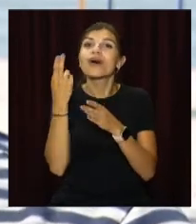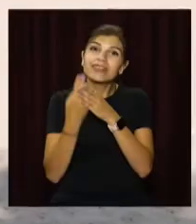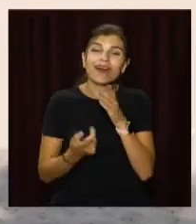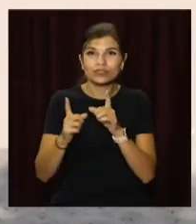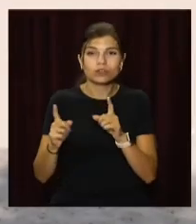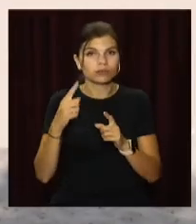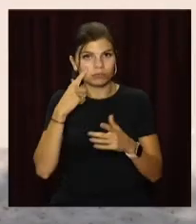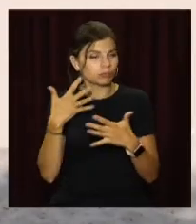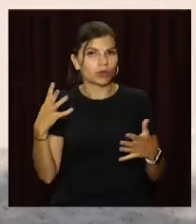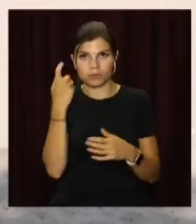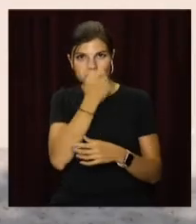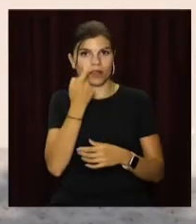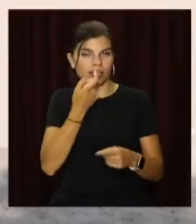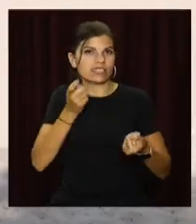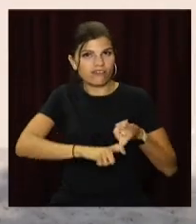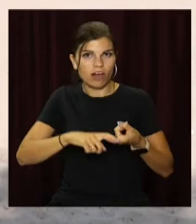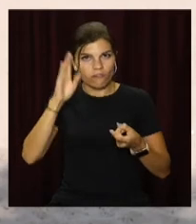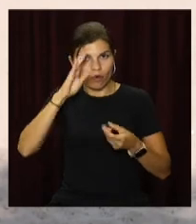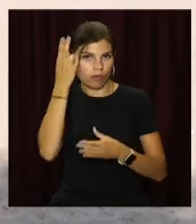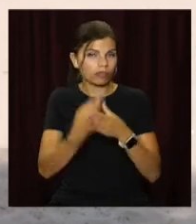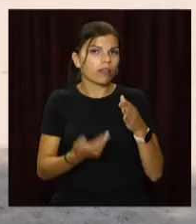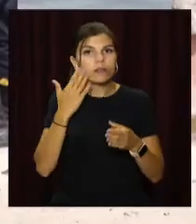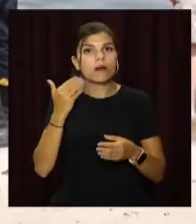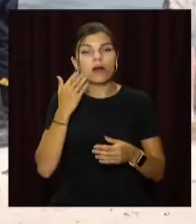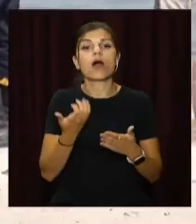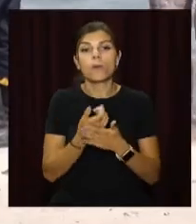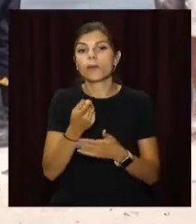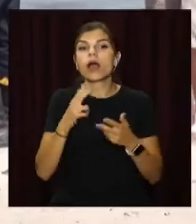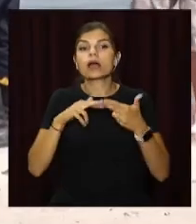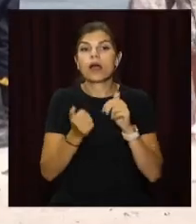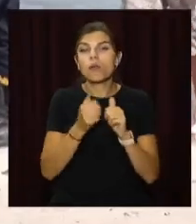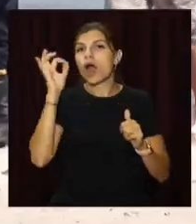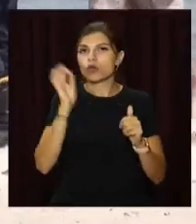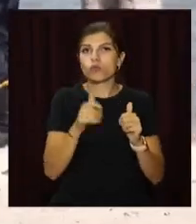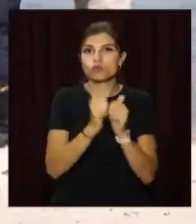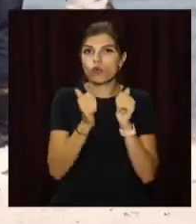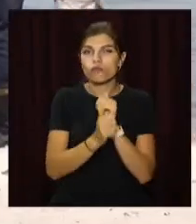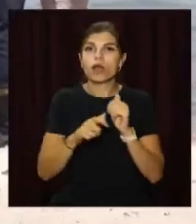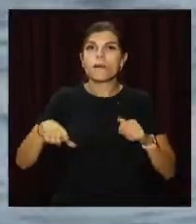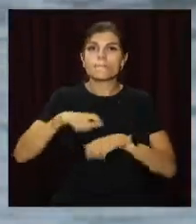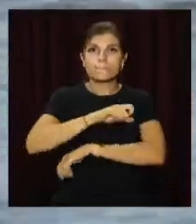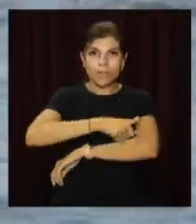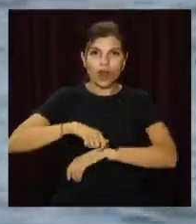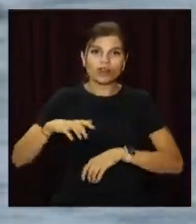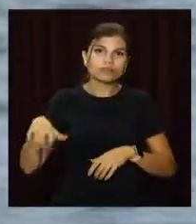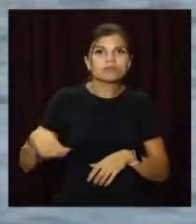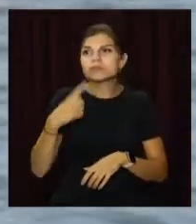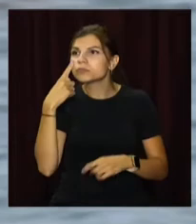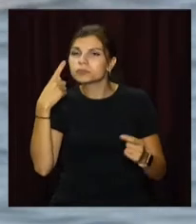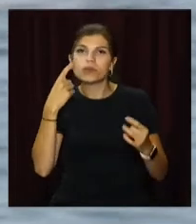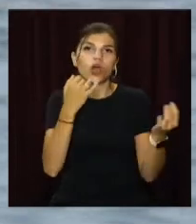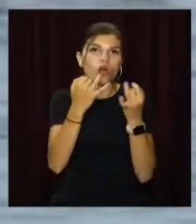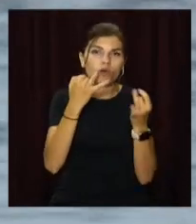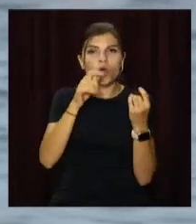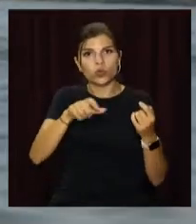нетверезому стані. Аби попередити трагічні випадки на воді, кам'янські рятувальники регулярно проводять на пляжах профілактичні рейди.